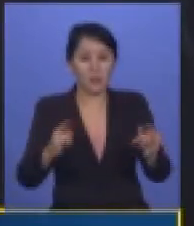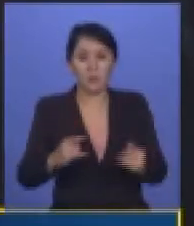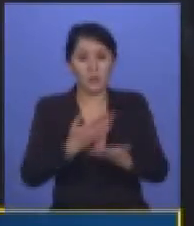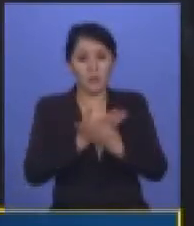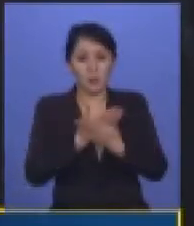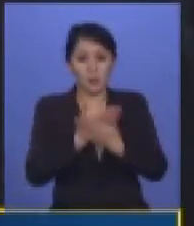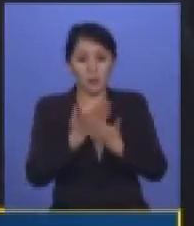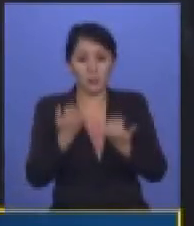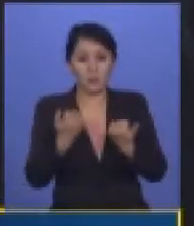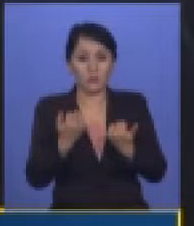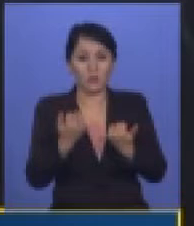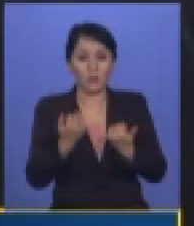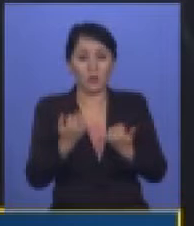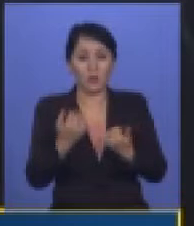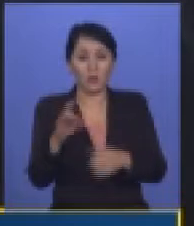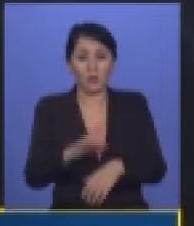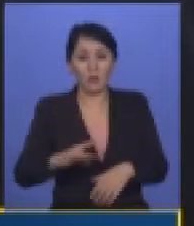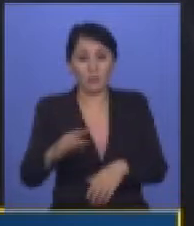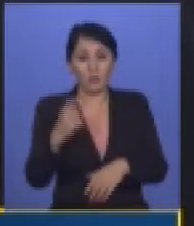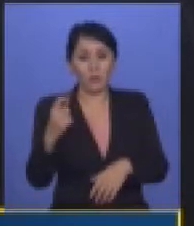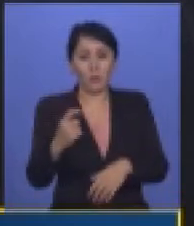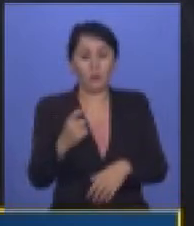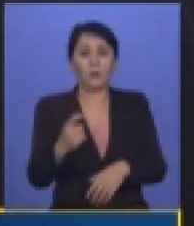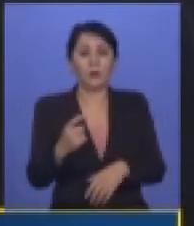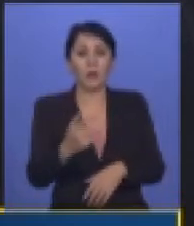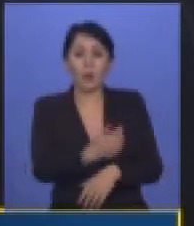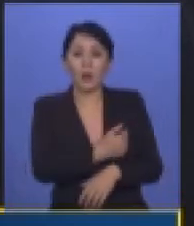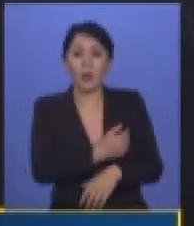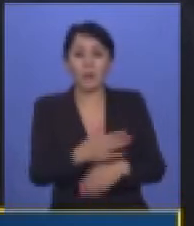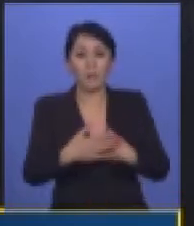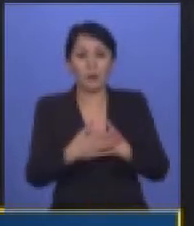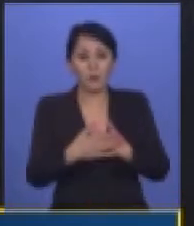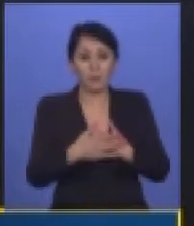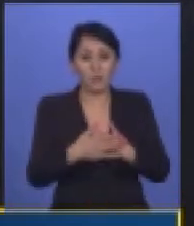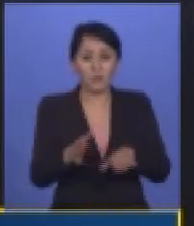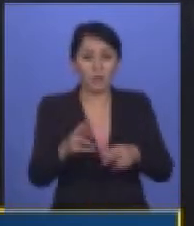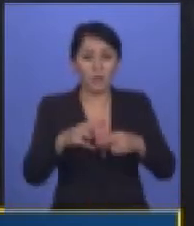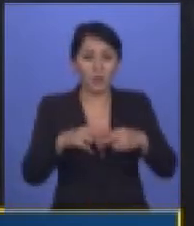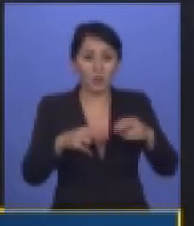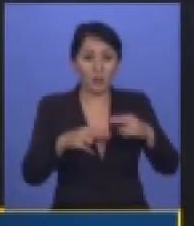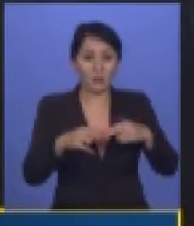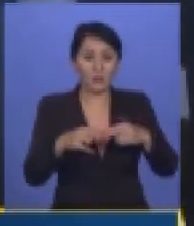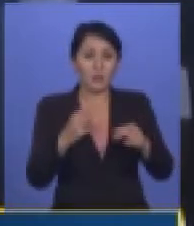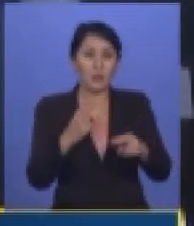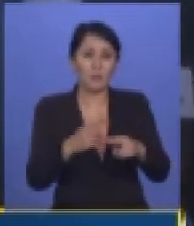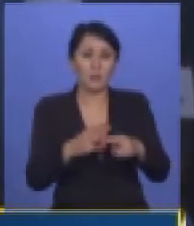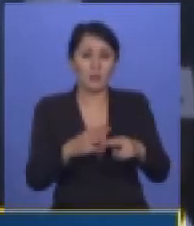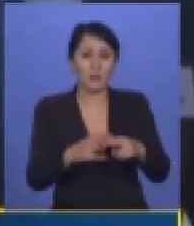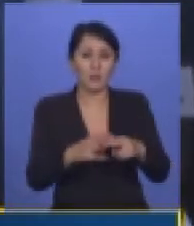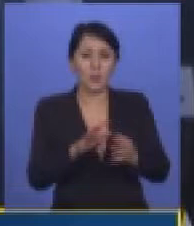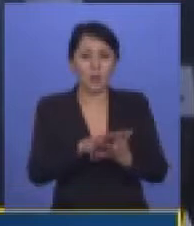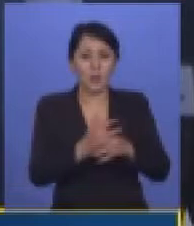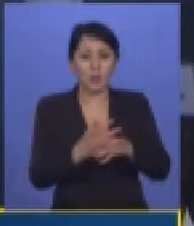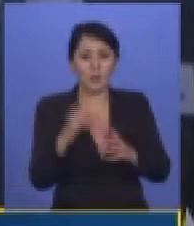біз арнайы экономикалық аймақ ашуды сұрайық деп едік. Ол жерде құрылыс, соны металлургияға байланысты, ауыл